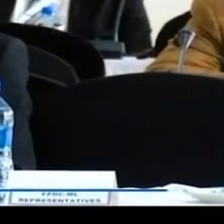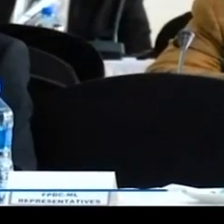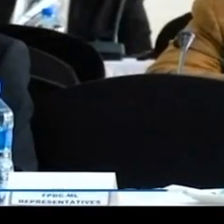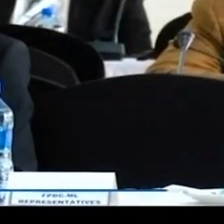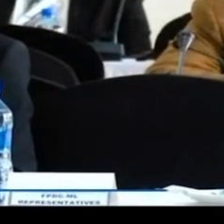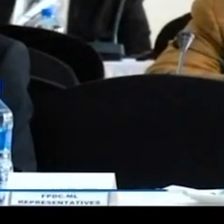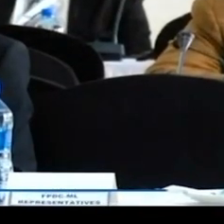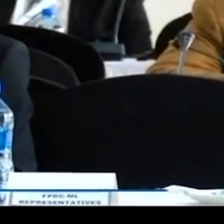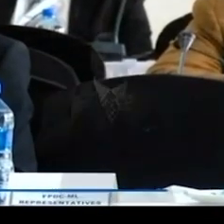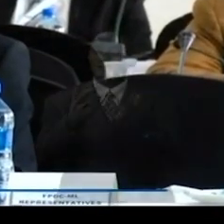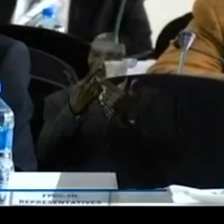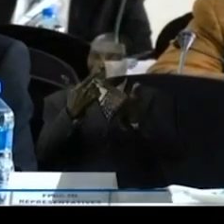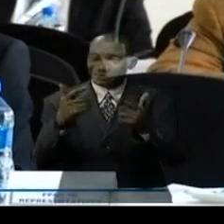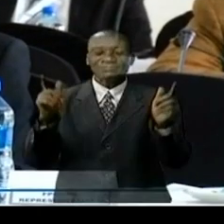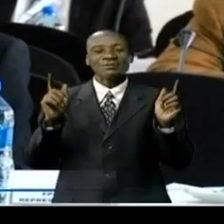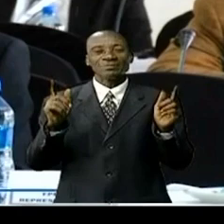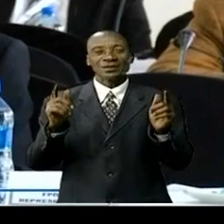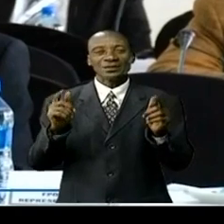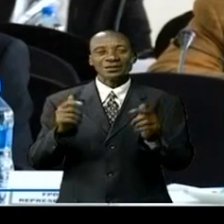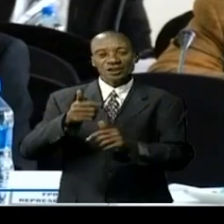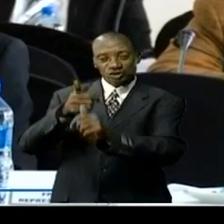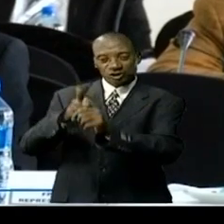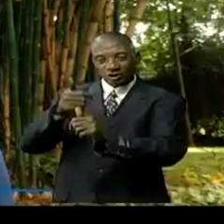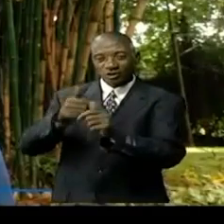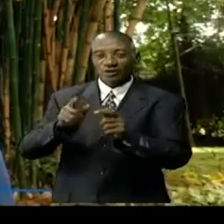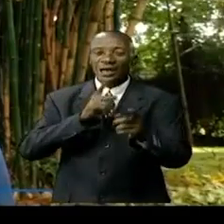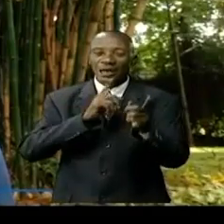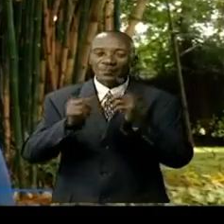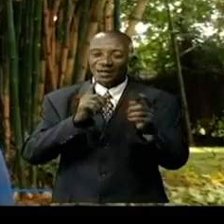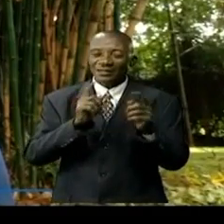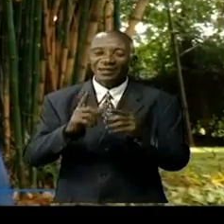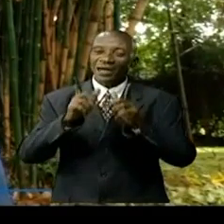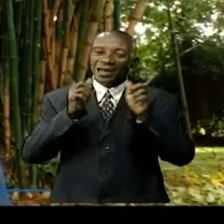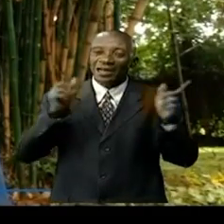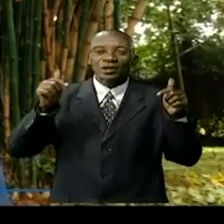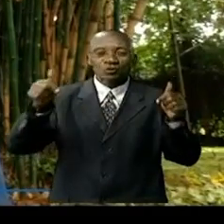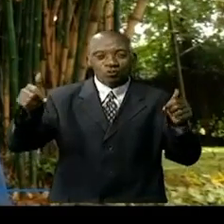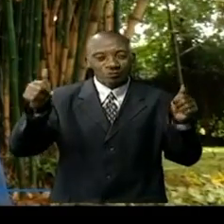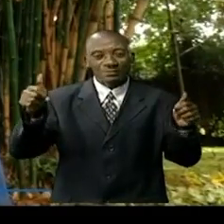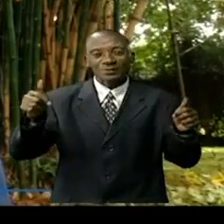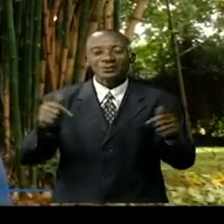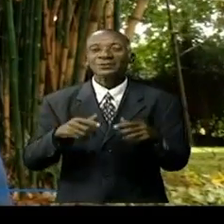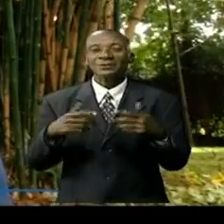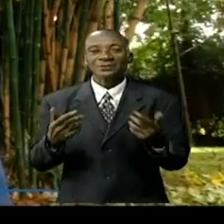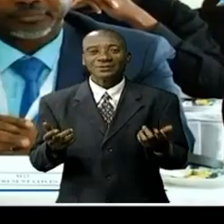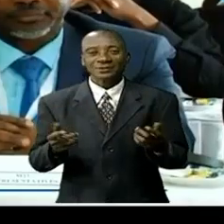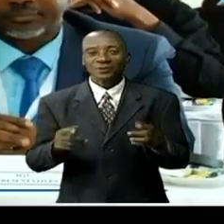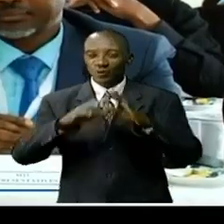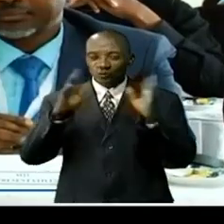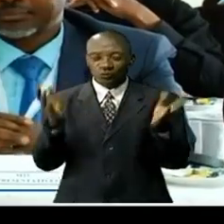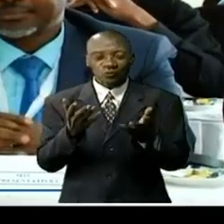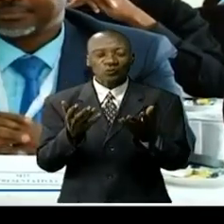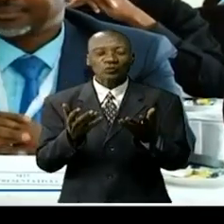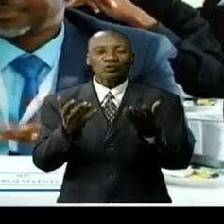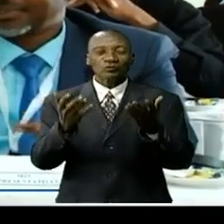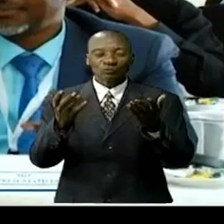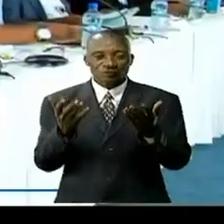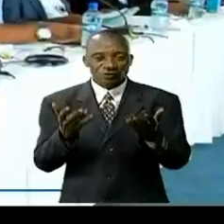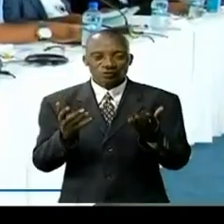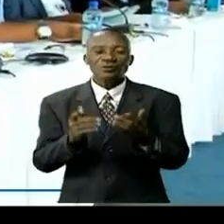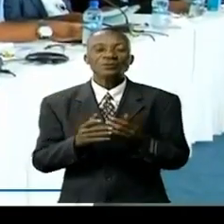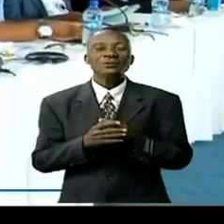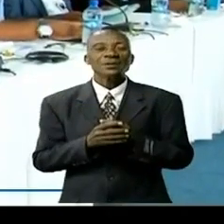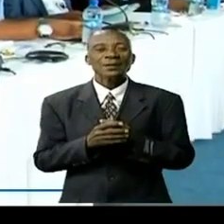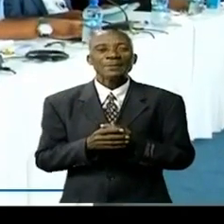librement, chacun dans la langue de son choix. Je n'avais pas de raison pour combattre le président